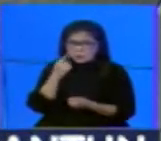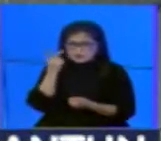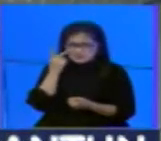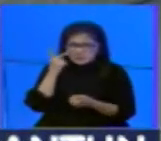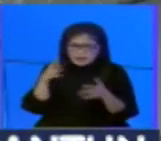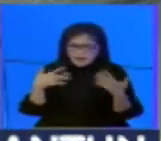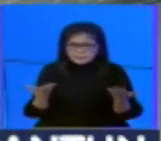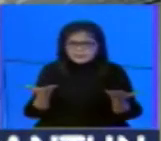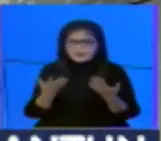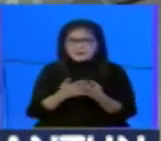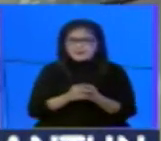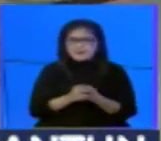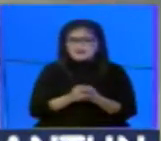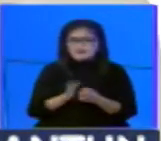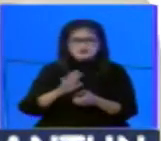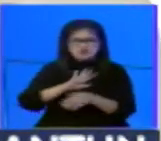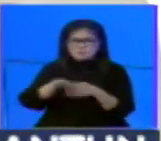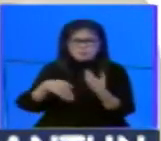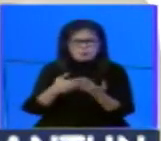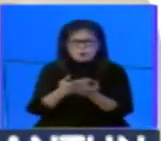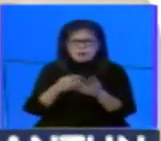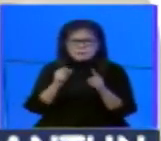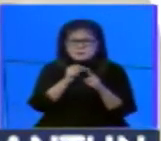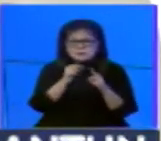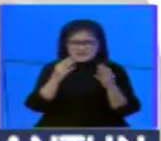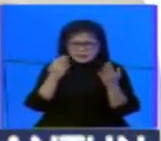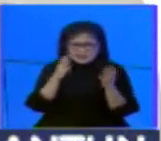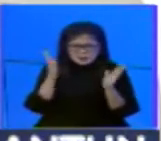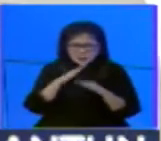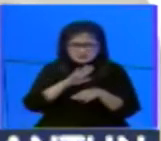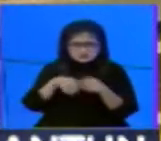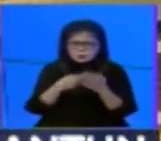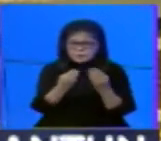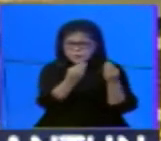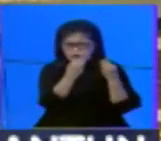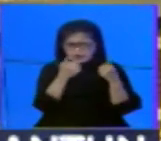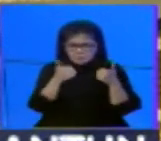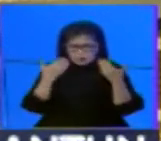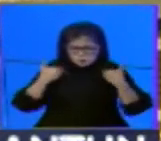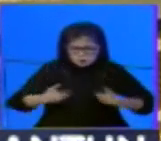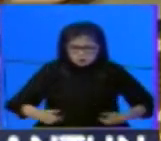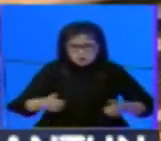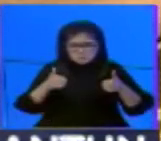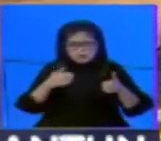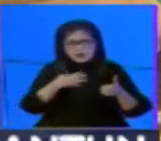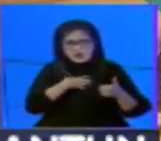sana semua diajarkan untuk menjadi yang baik, adab yang baik dan bermoral.